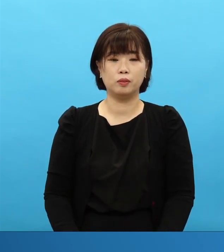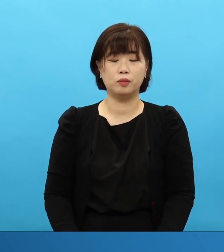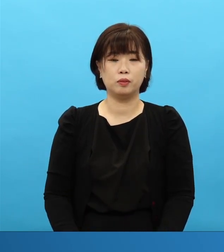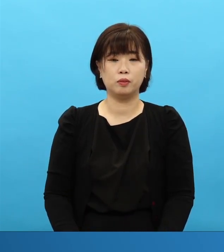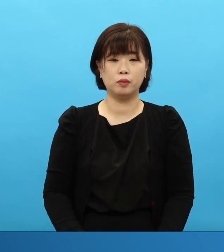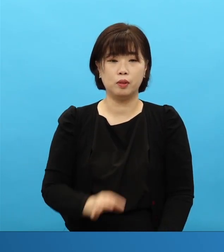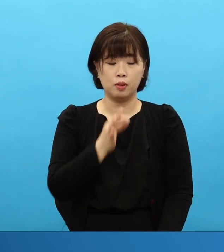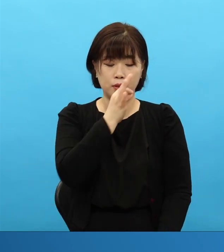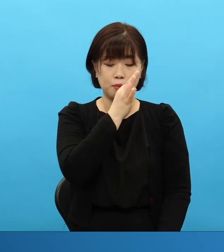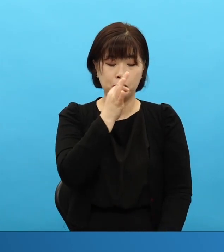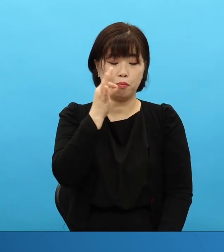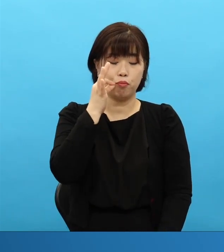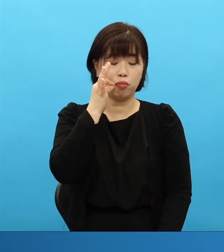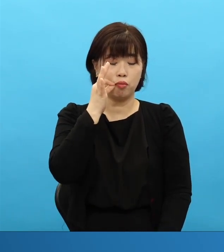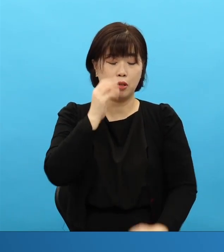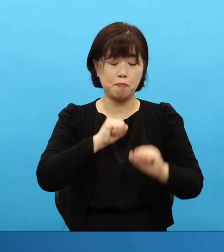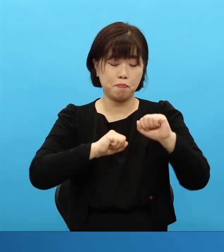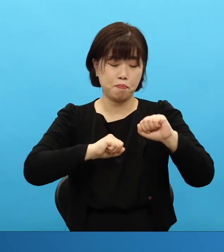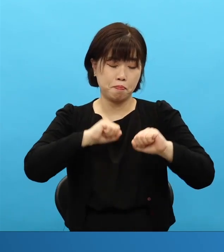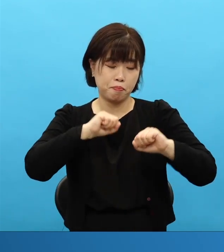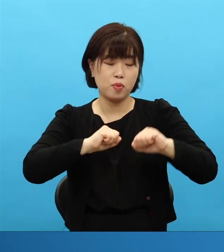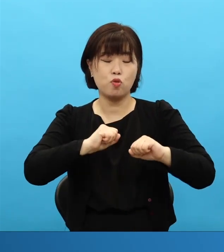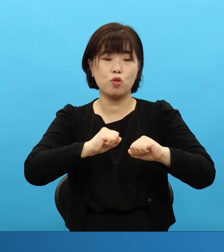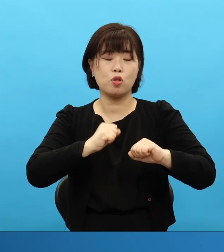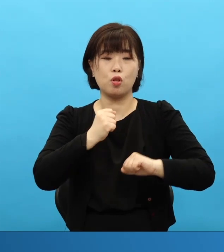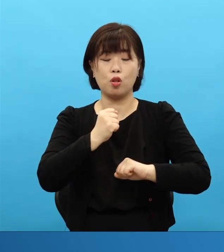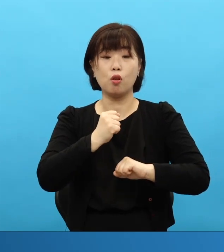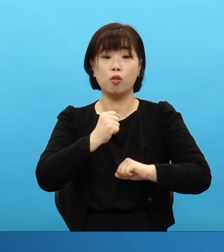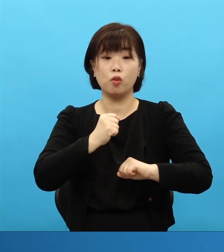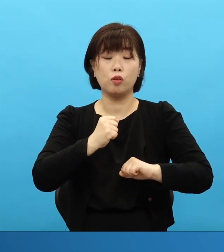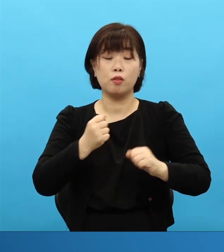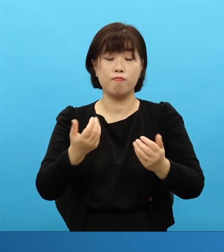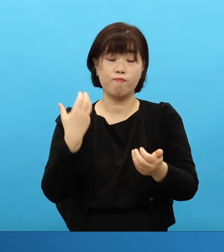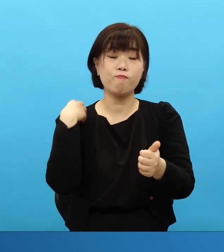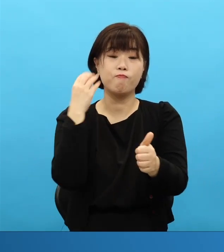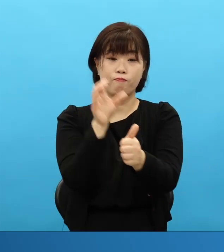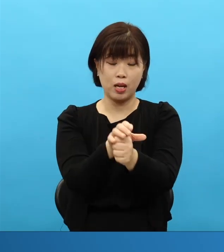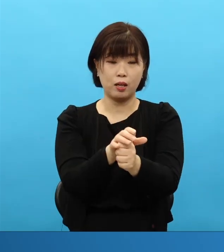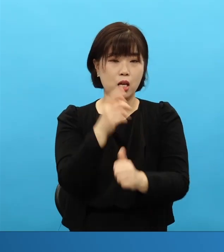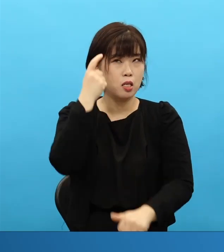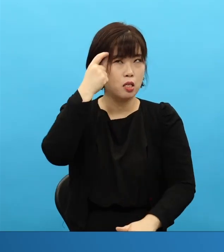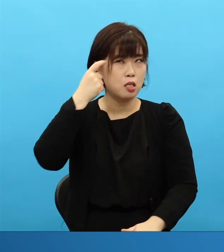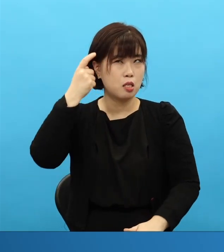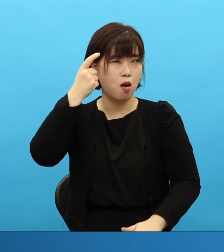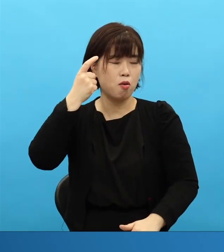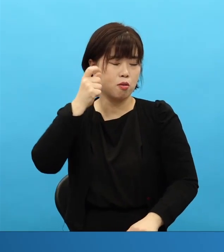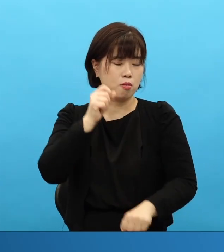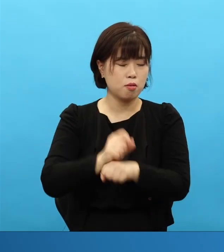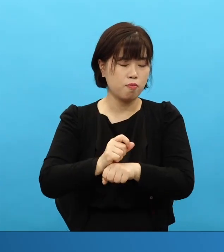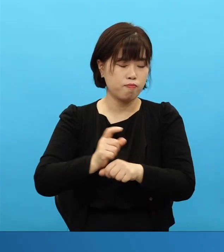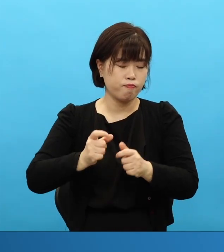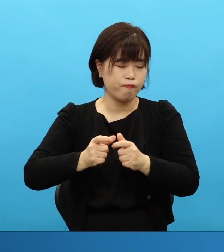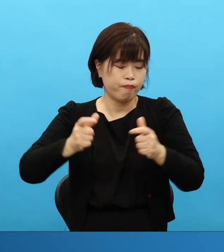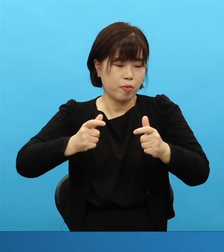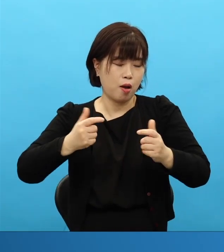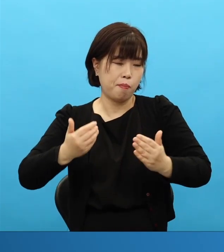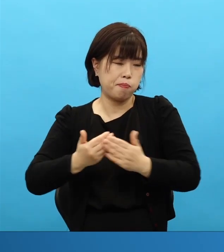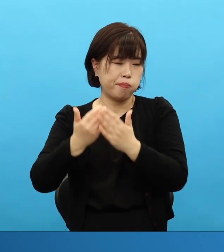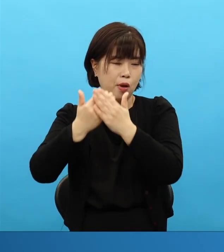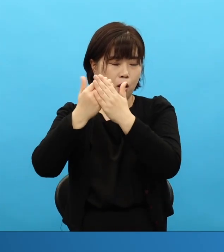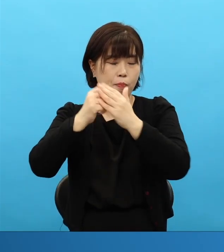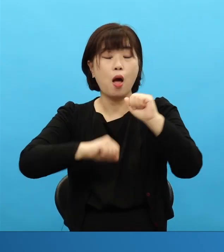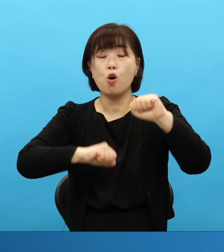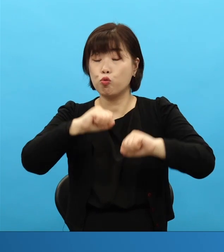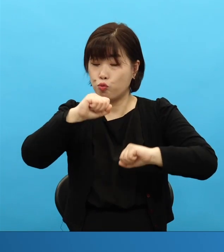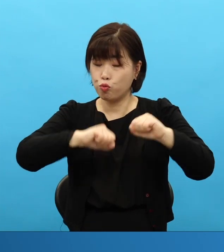운동의 주역이 되라. You must be the main figures of the holy meditation 영성 movement. 운동의 주역이 되라. You must be the main figures of the spirituality